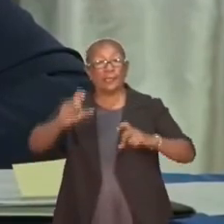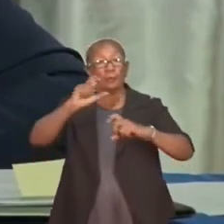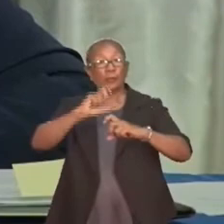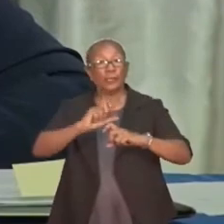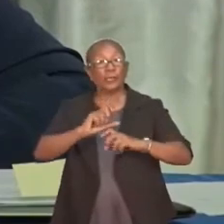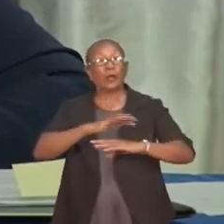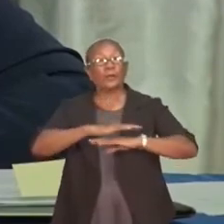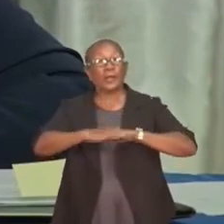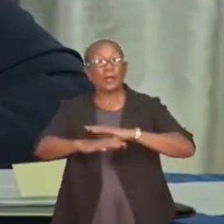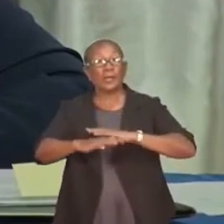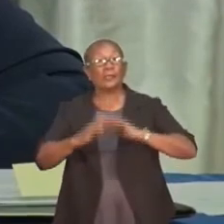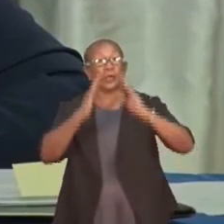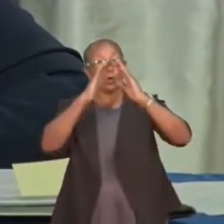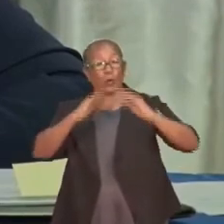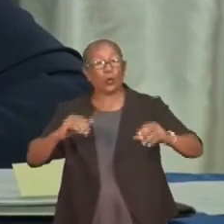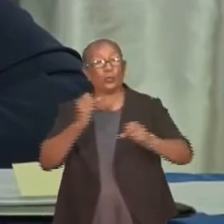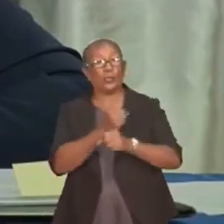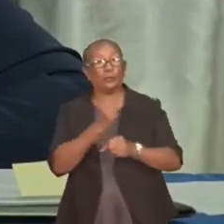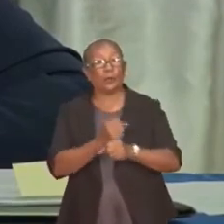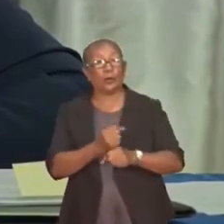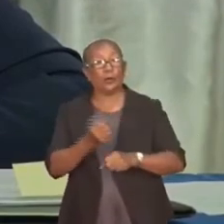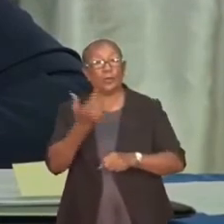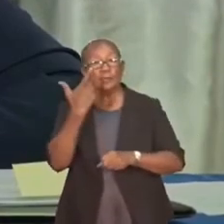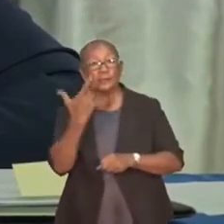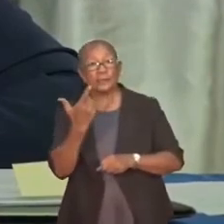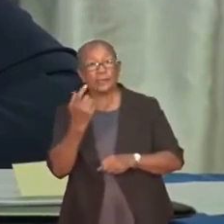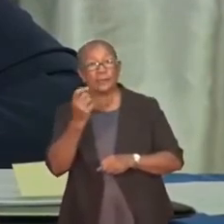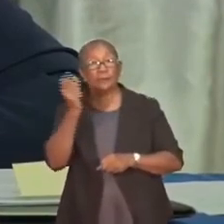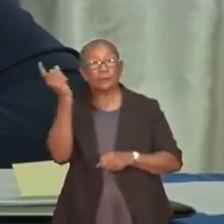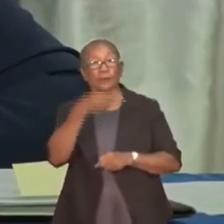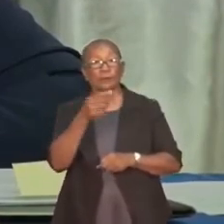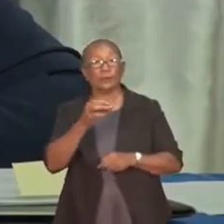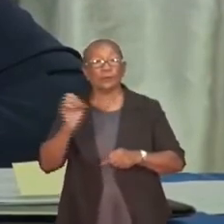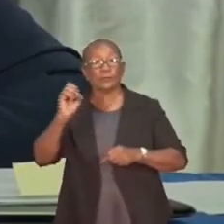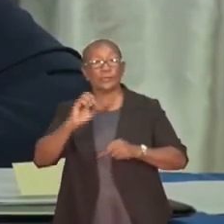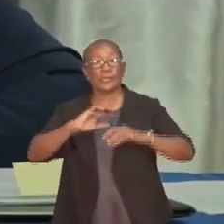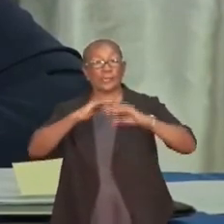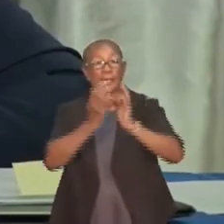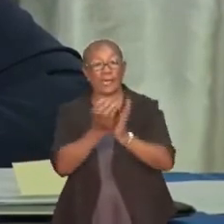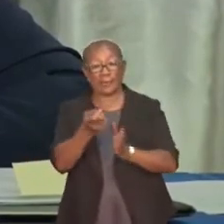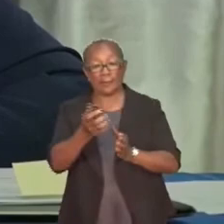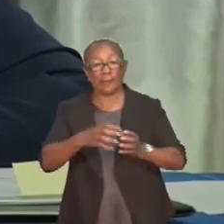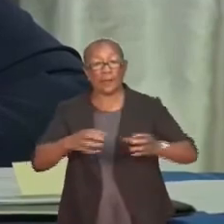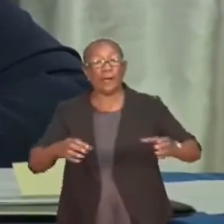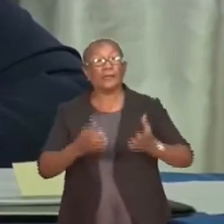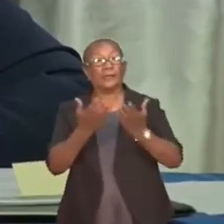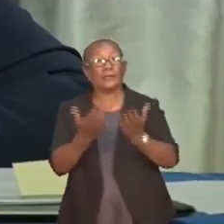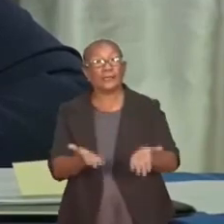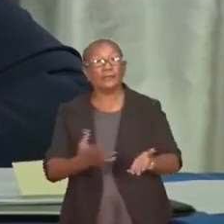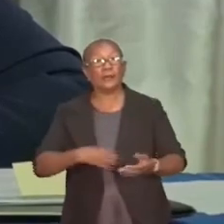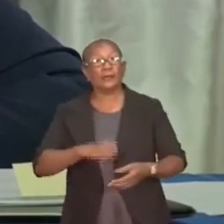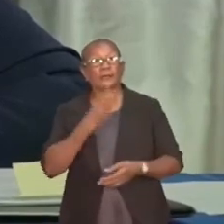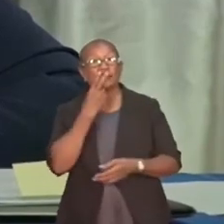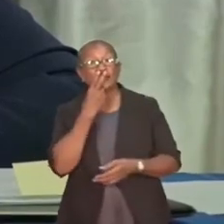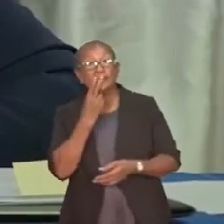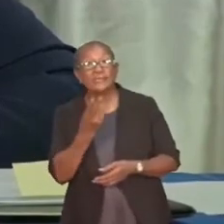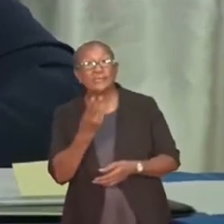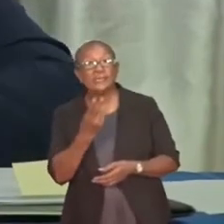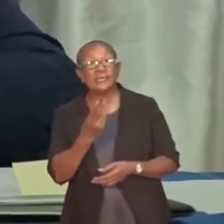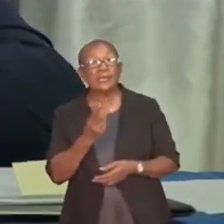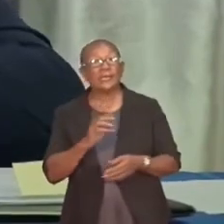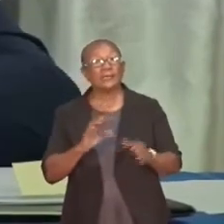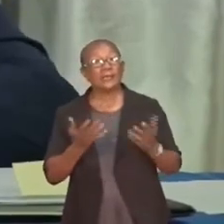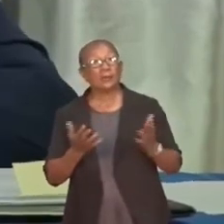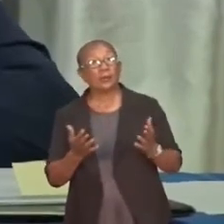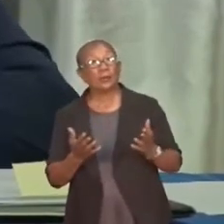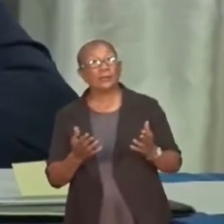landelijke woningbouw. 7% die door alle banken gegeven wordt. We hebben gezien namelijk dat er onderperformance is. Op een of